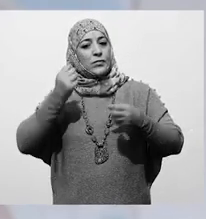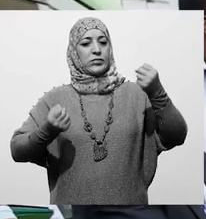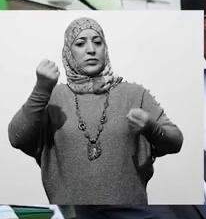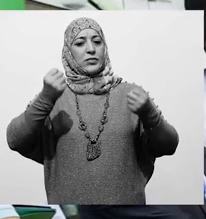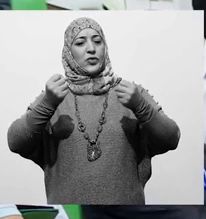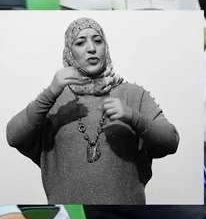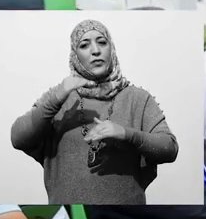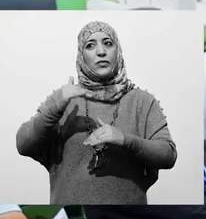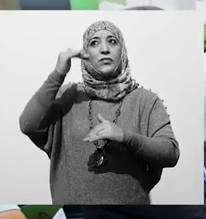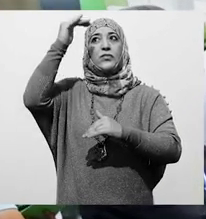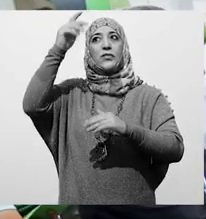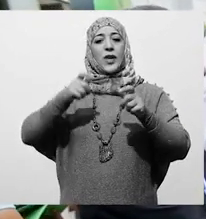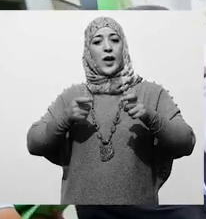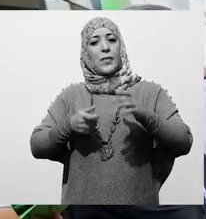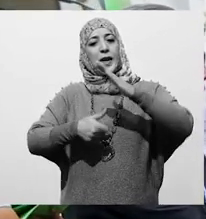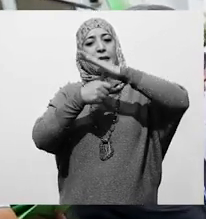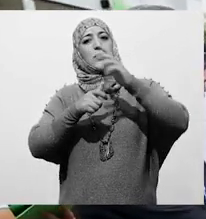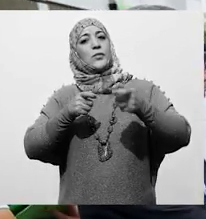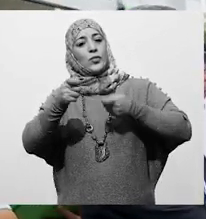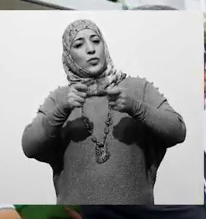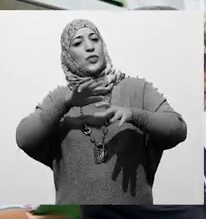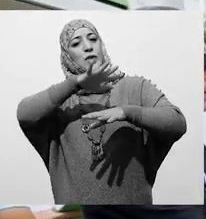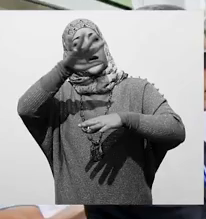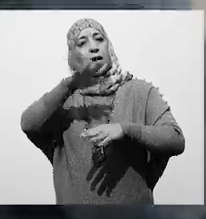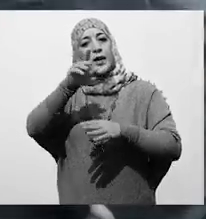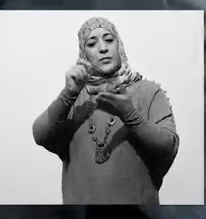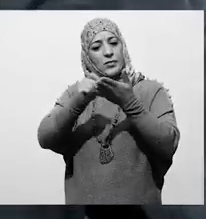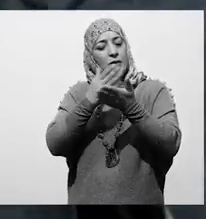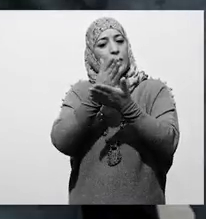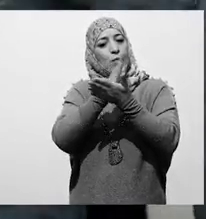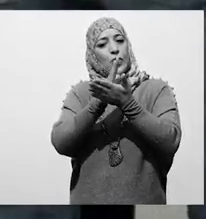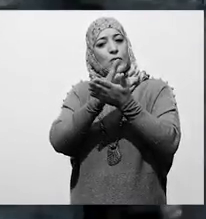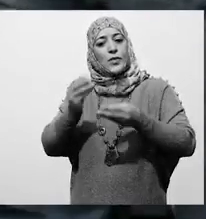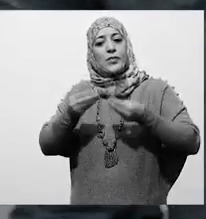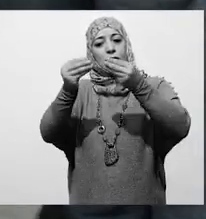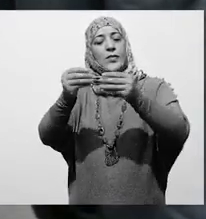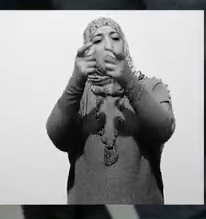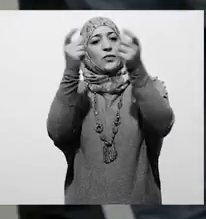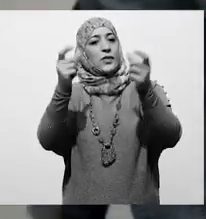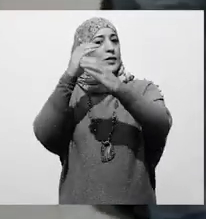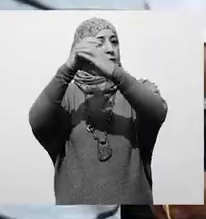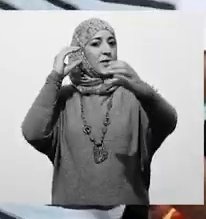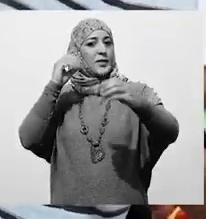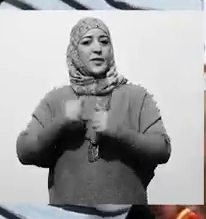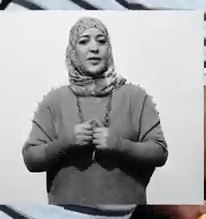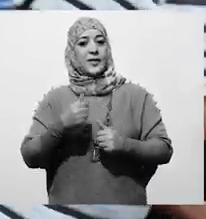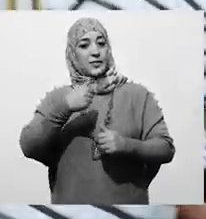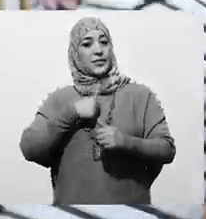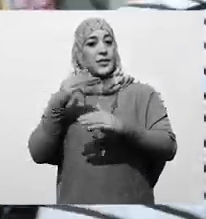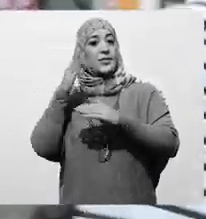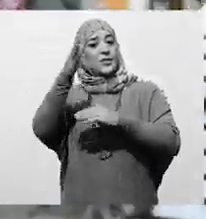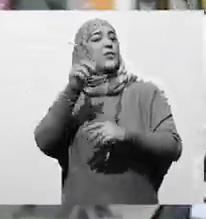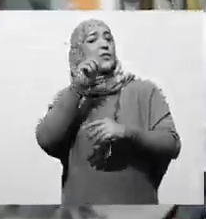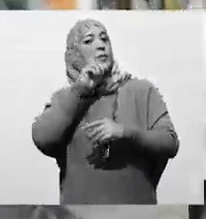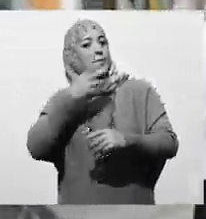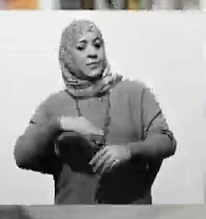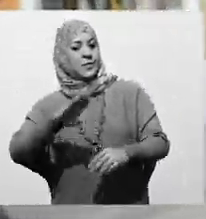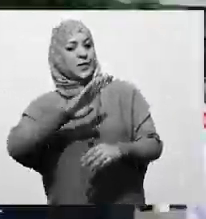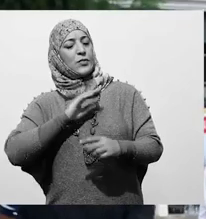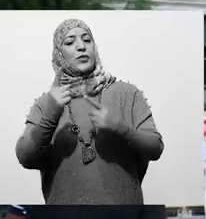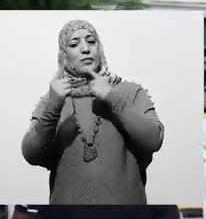avec l'initiative aux firmes à l'amiable 1,6 electric chute la madame qui